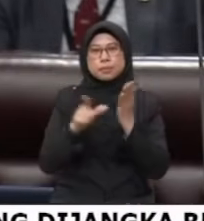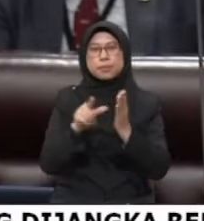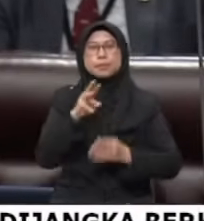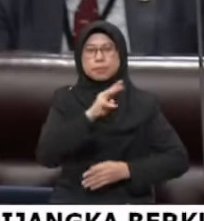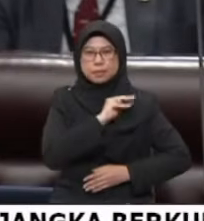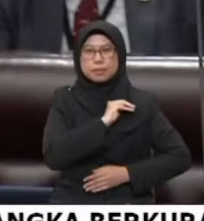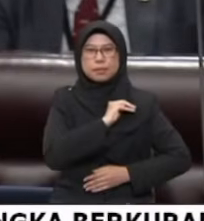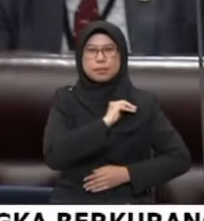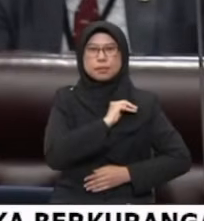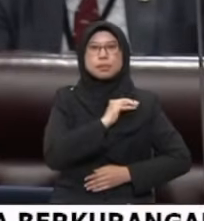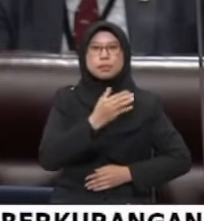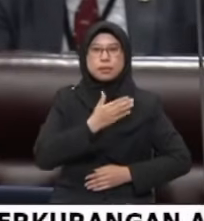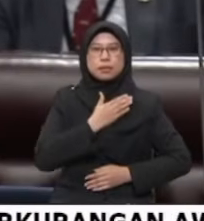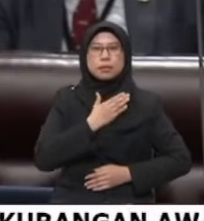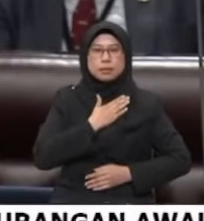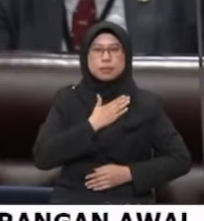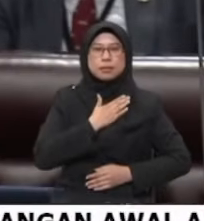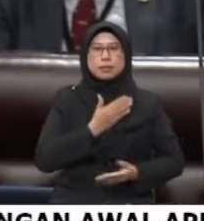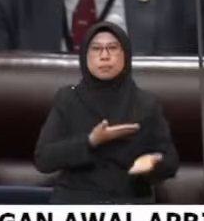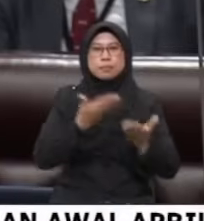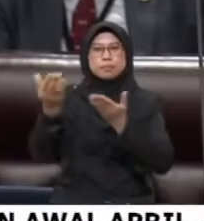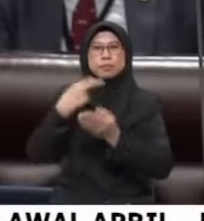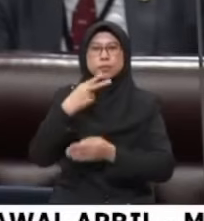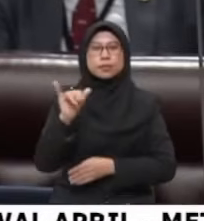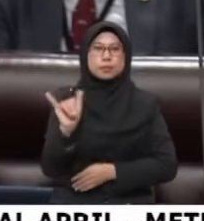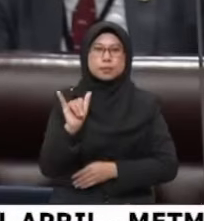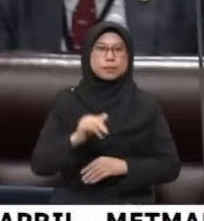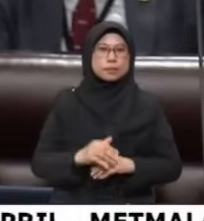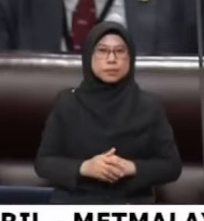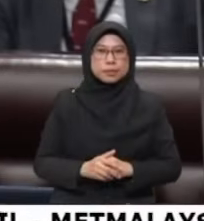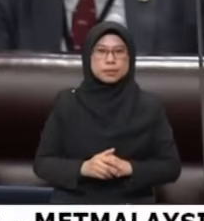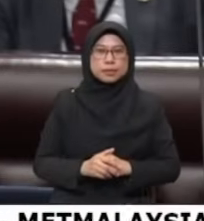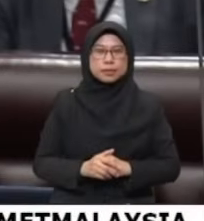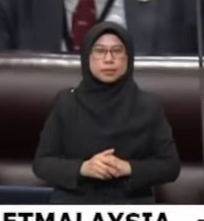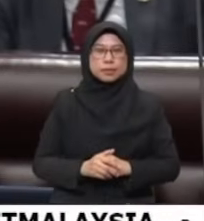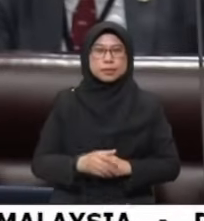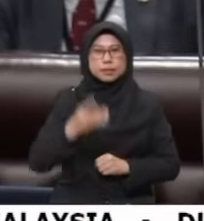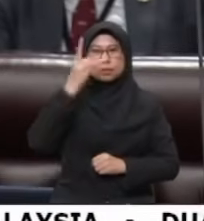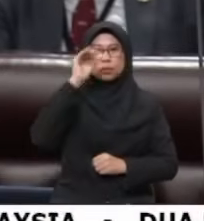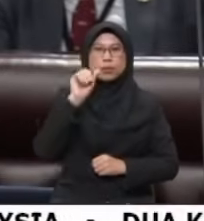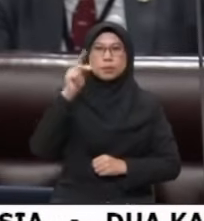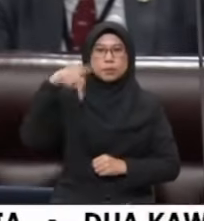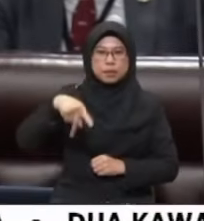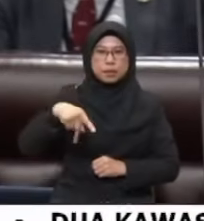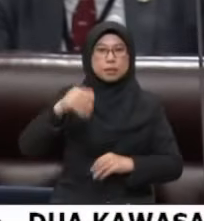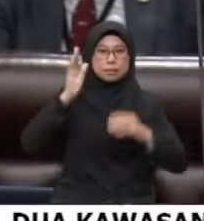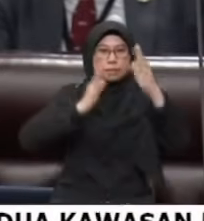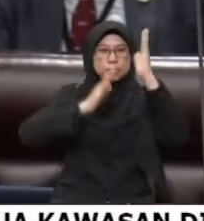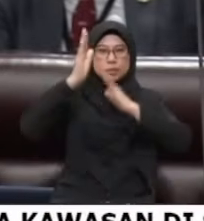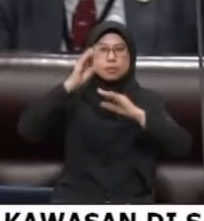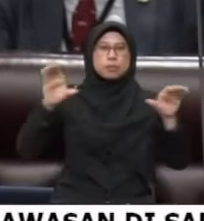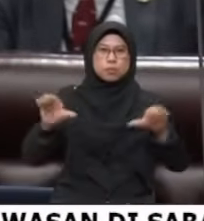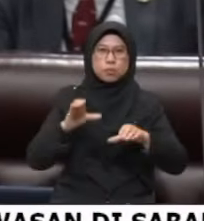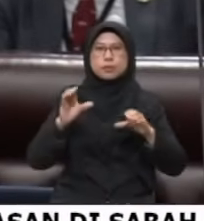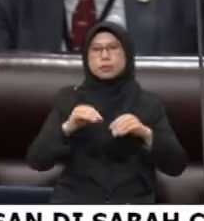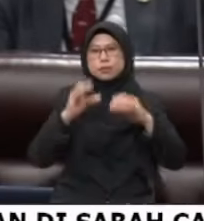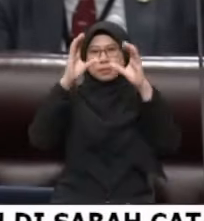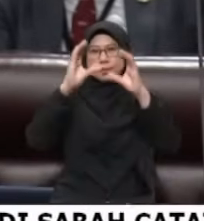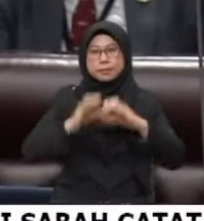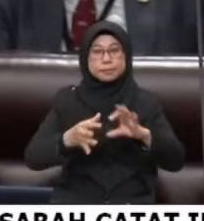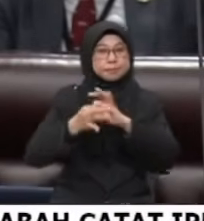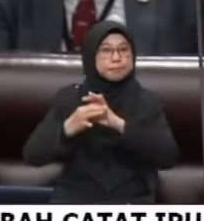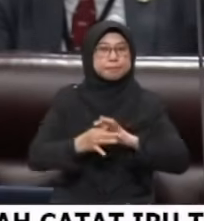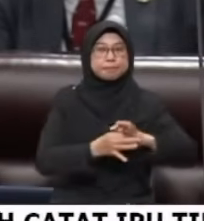menteri membawa suara yang sama insya-allah Datuk yang di-pertua Malaysia juga antara lain telah mengambil langkah strategik menerusi